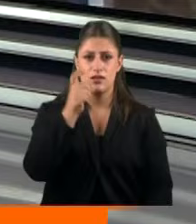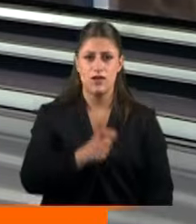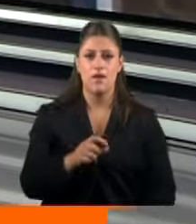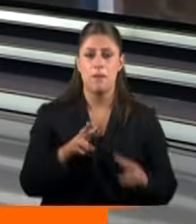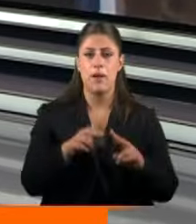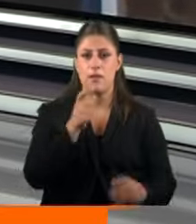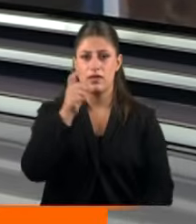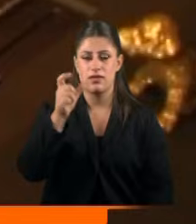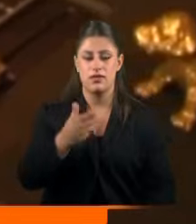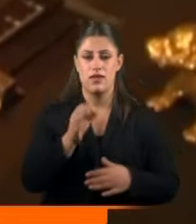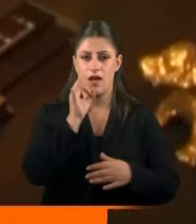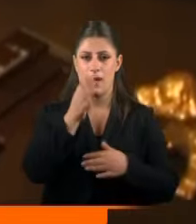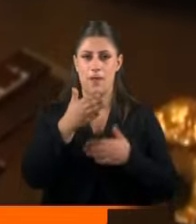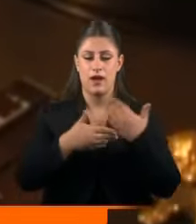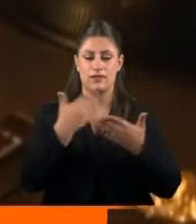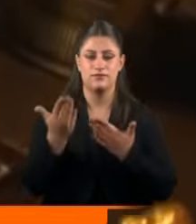haberi.